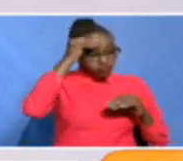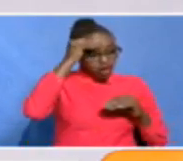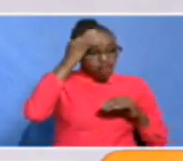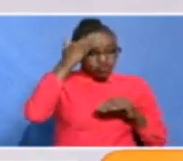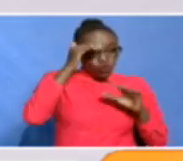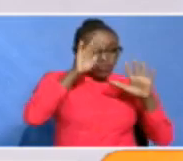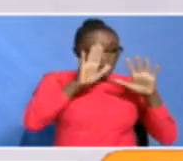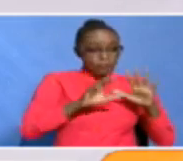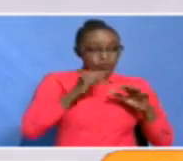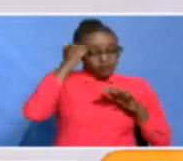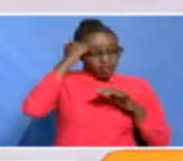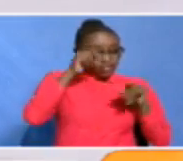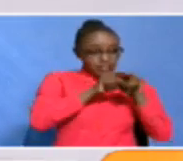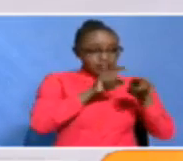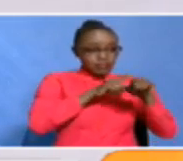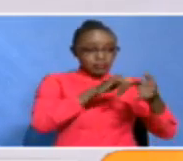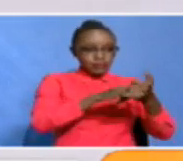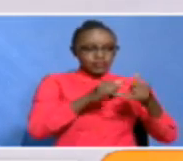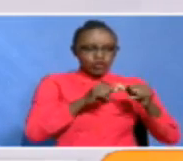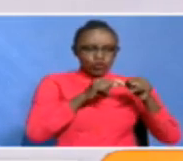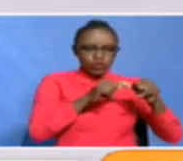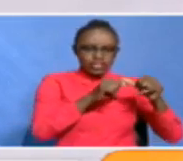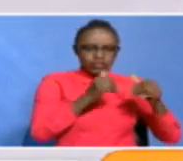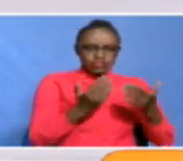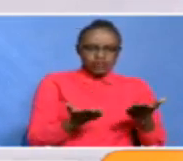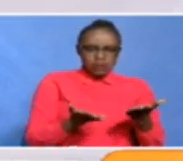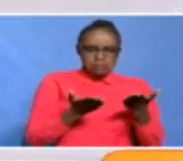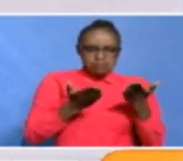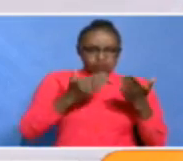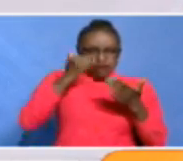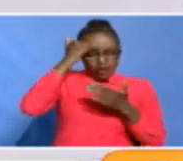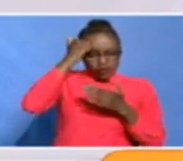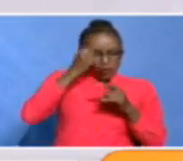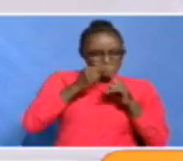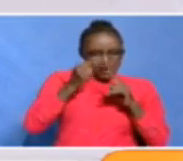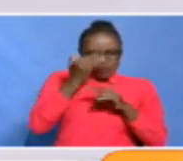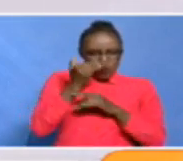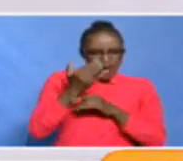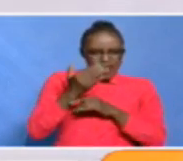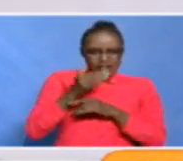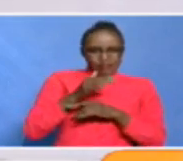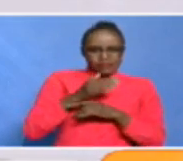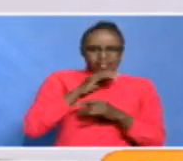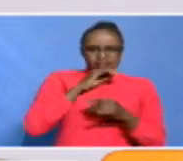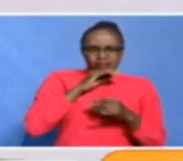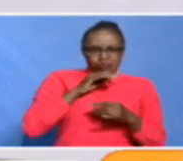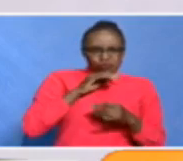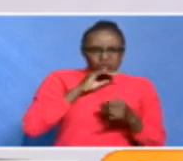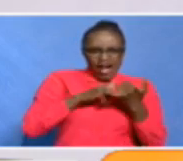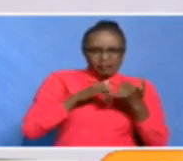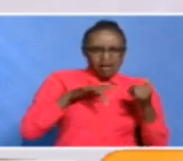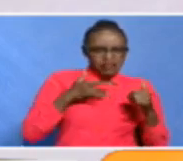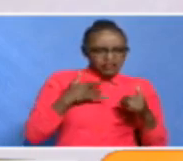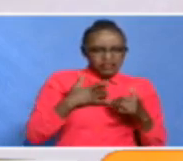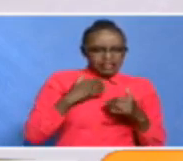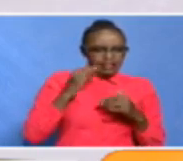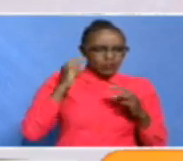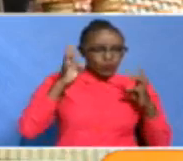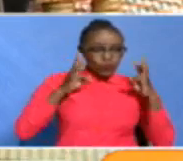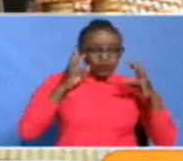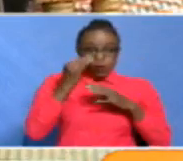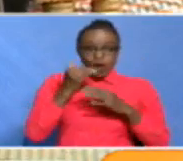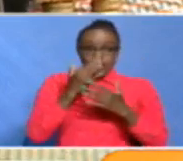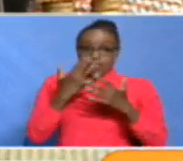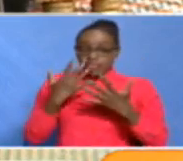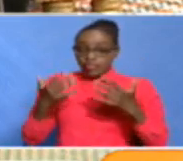elimu, natakiwa ndani ya ndoa anaendelea kuweza kujiendeleza kielimu. Muone wanaume wana hofu na wanawake ambao wana elimu. Watakuwa na hofu, maana ni mambo yale